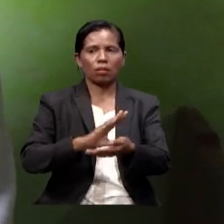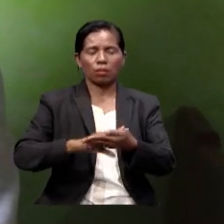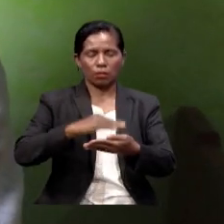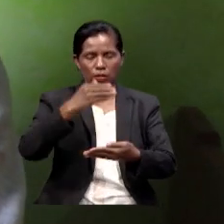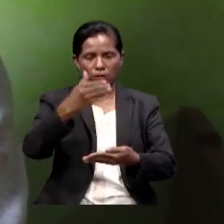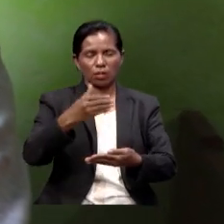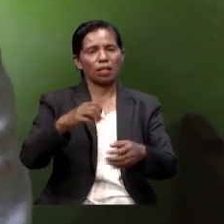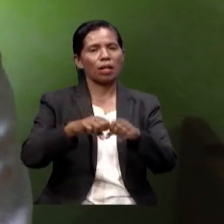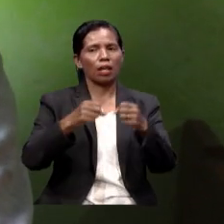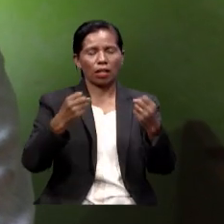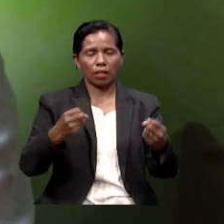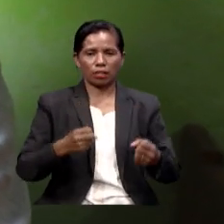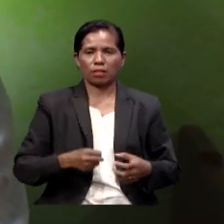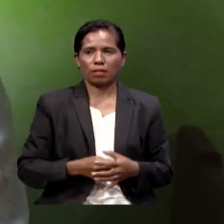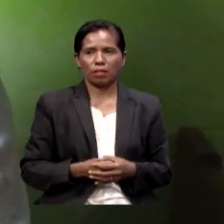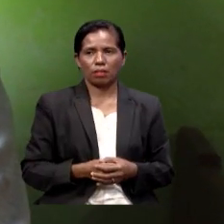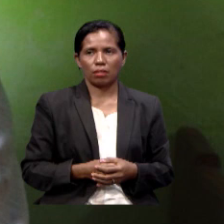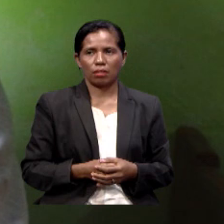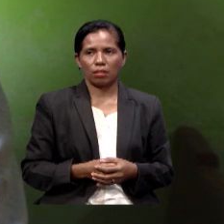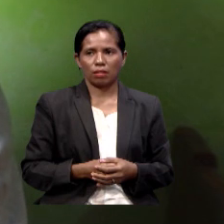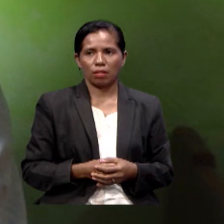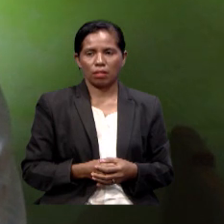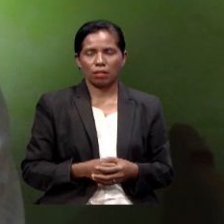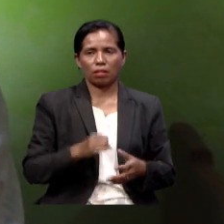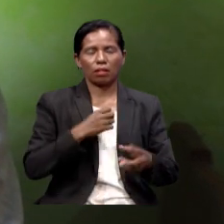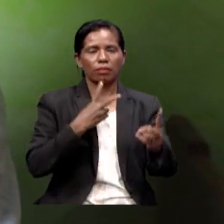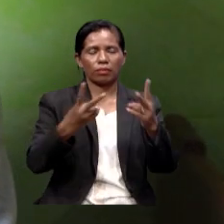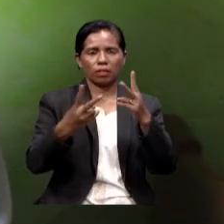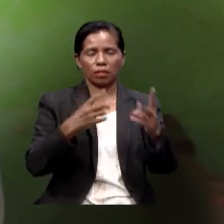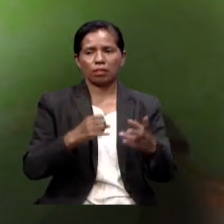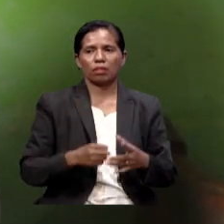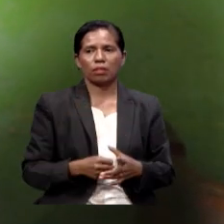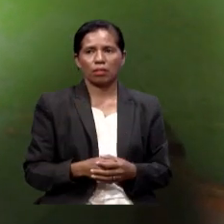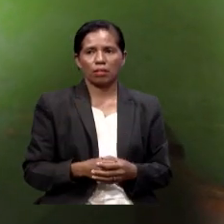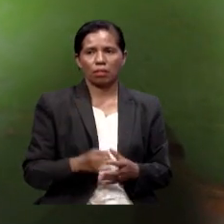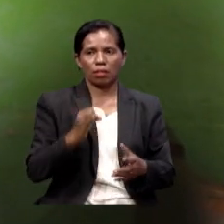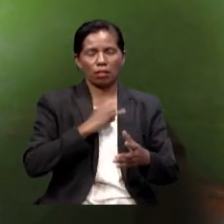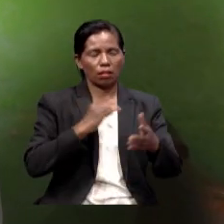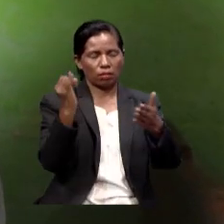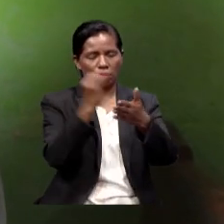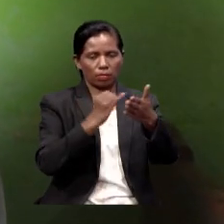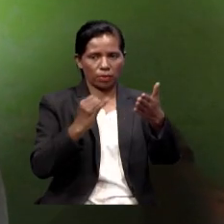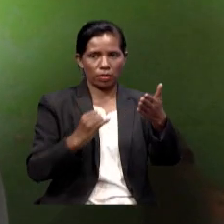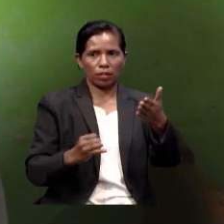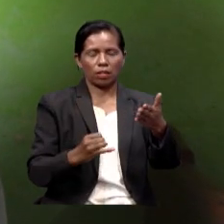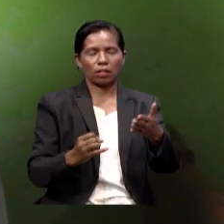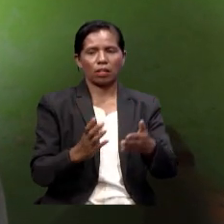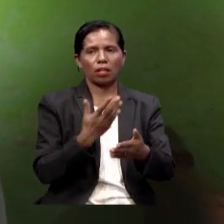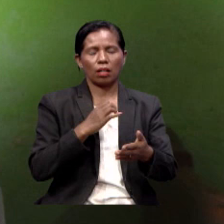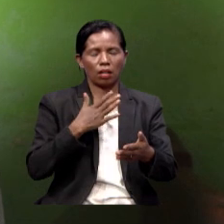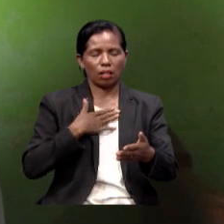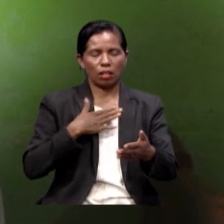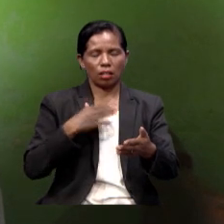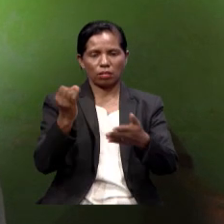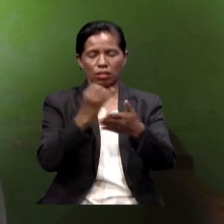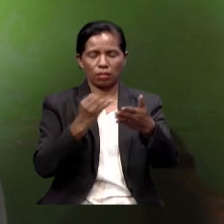ana, ini be atau pernah mian mau visita ini dia hau la pinta ana tambah sementara ini hau la pinta tambah hau ini be